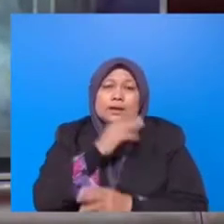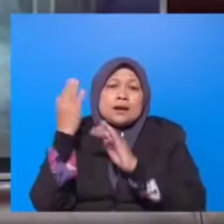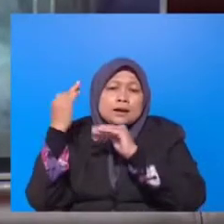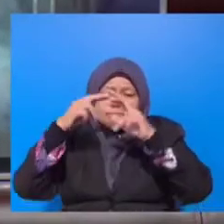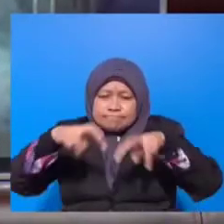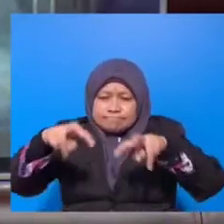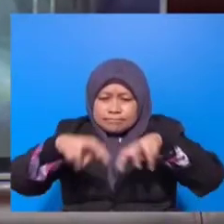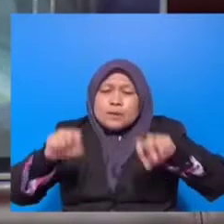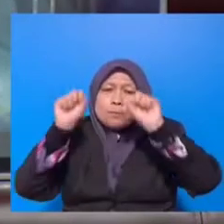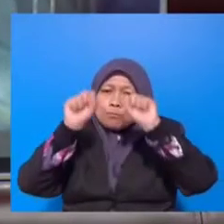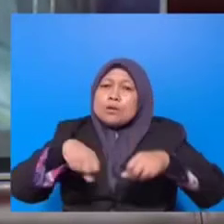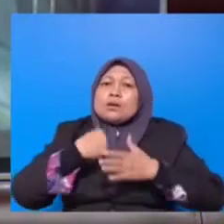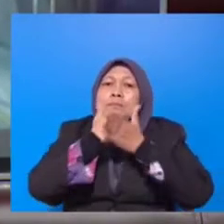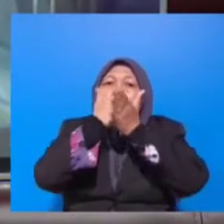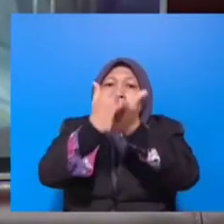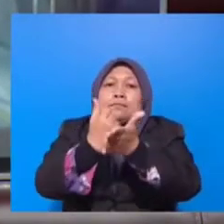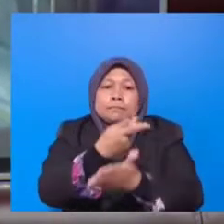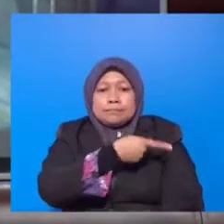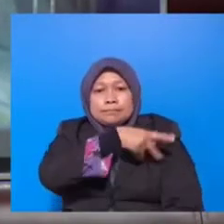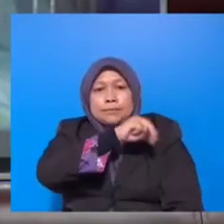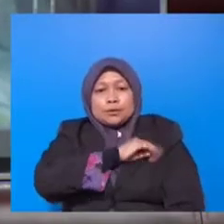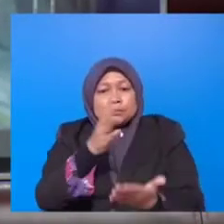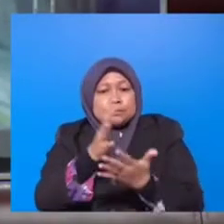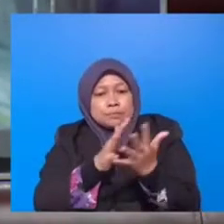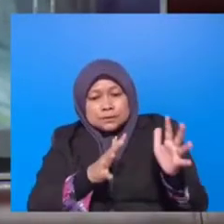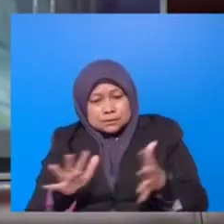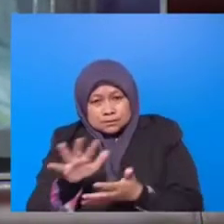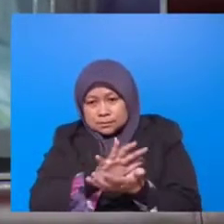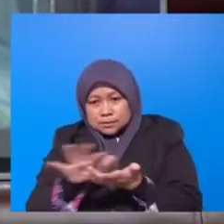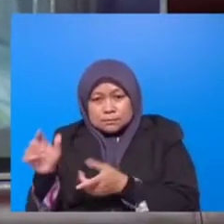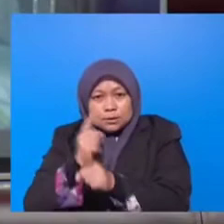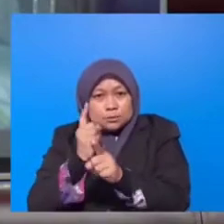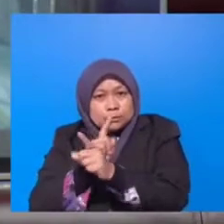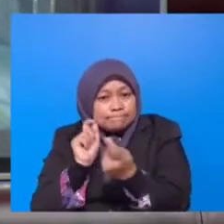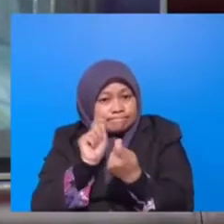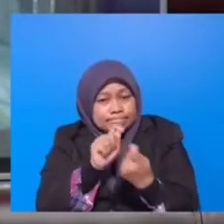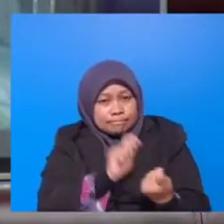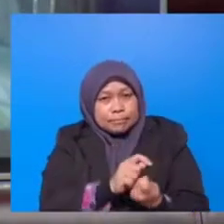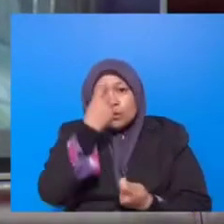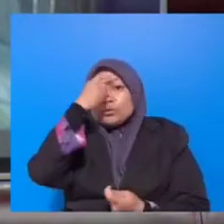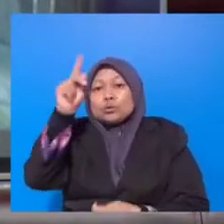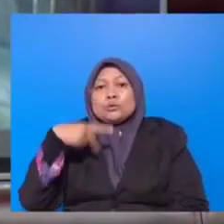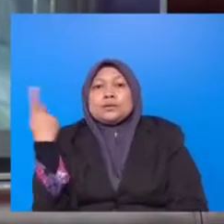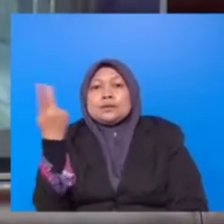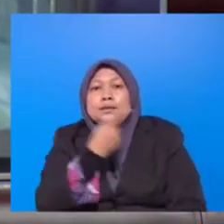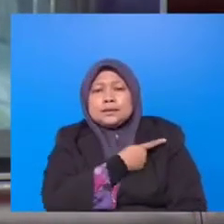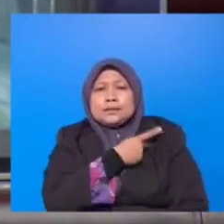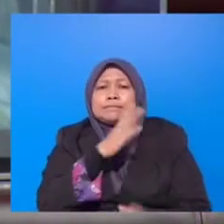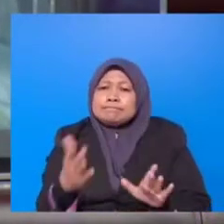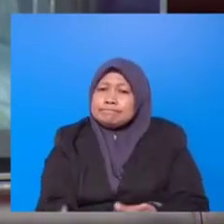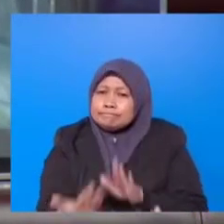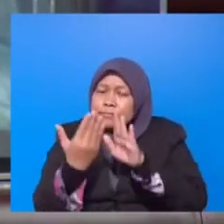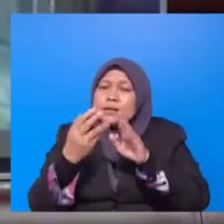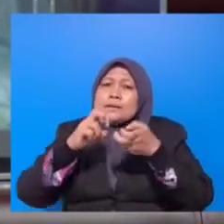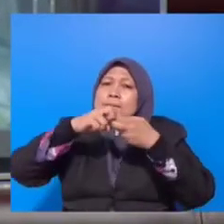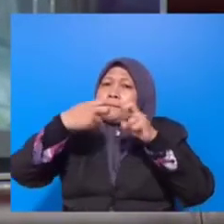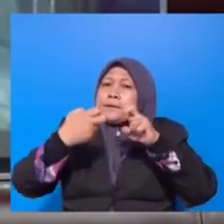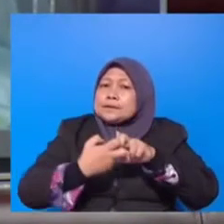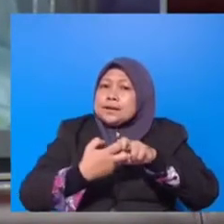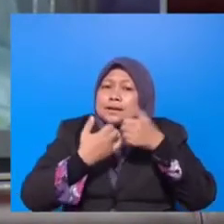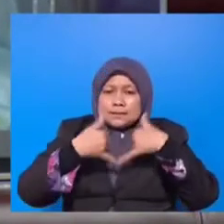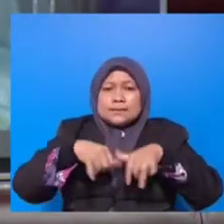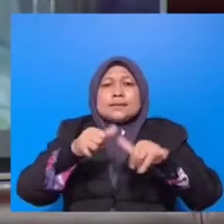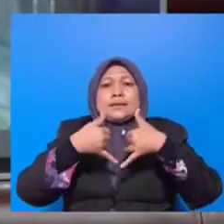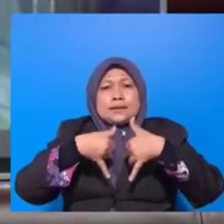yang dilaksanakan dapat membantu pihak kementerian dalam rangka perancangan lebih teliti dan untuk kita mengharungi krisis COVID yang